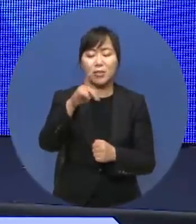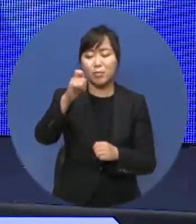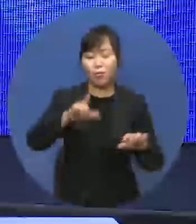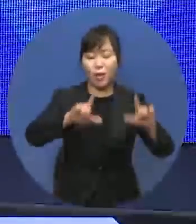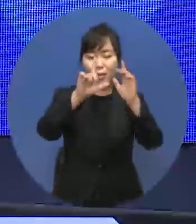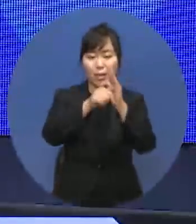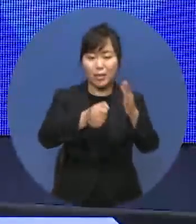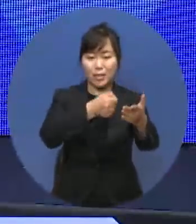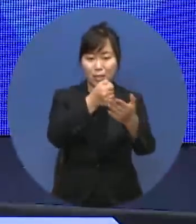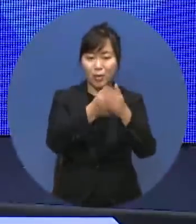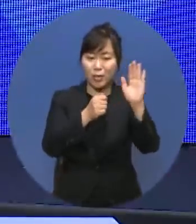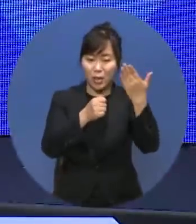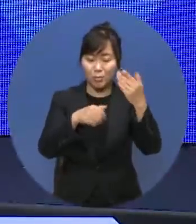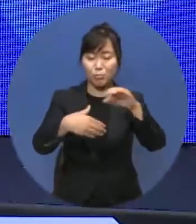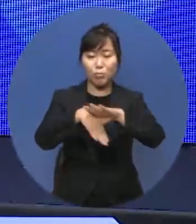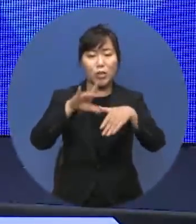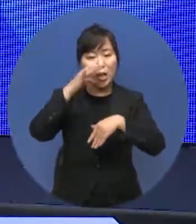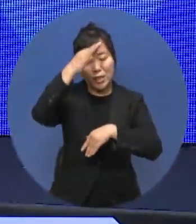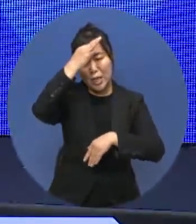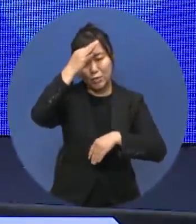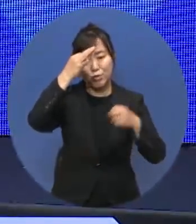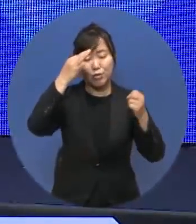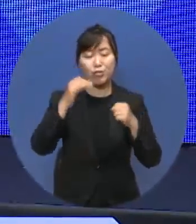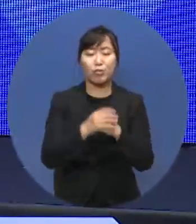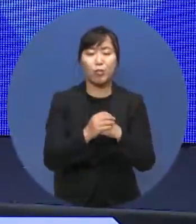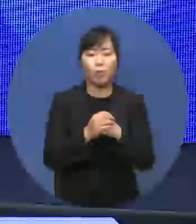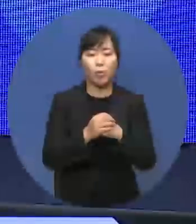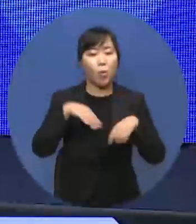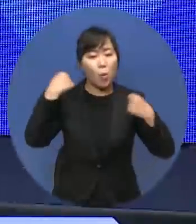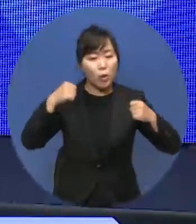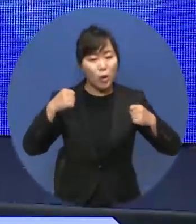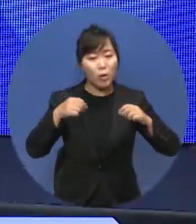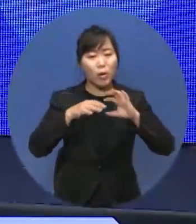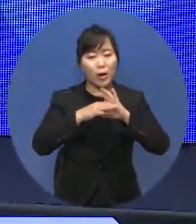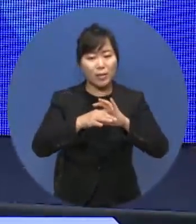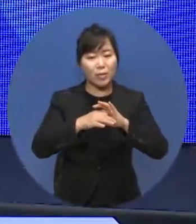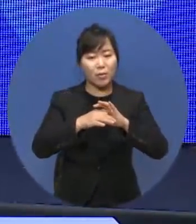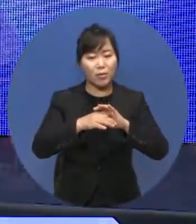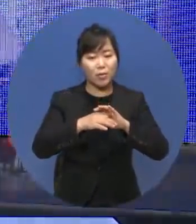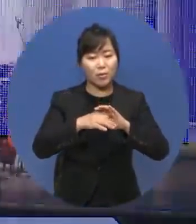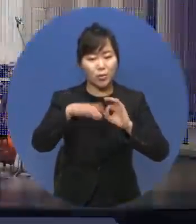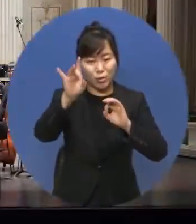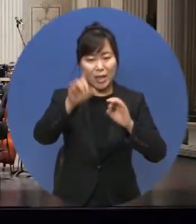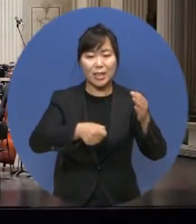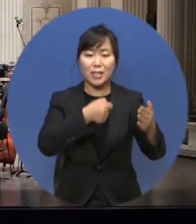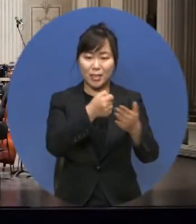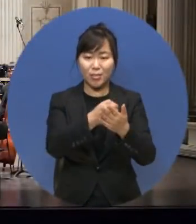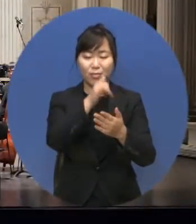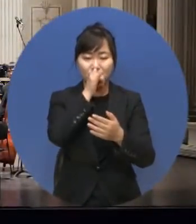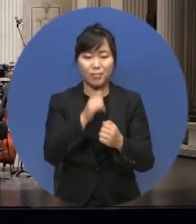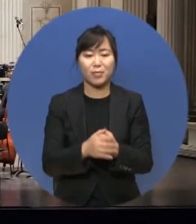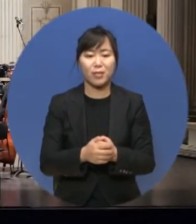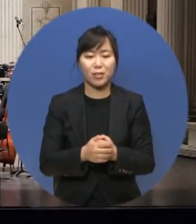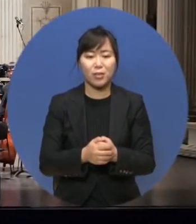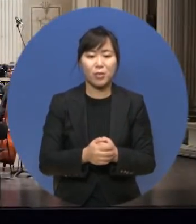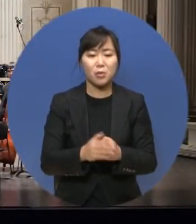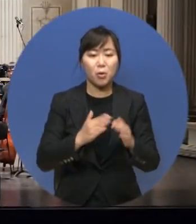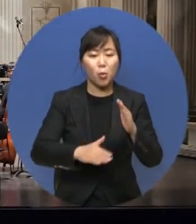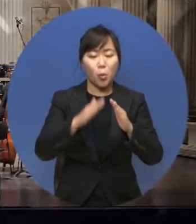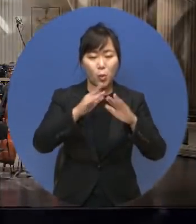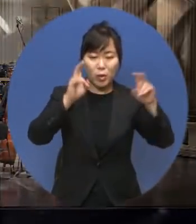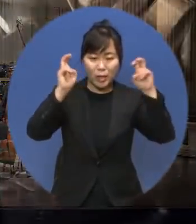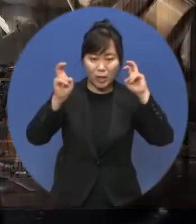2016년에 지정이 된 이제 문화예술 그래서 공연 품목으로는 유일하게 지정을 받은 단체이고요. 그래서